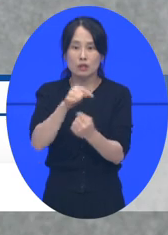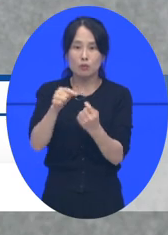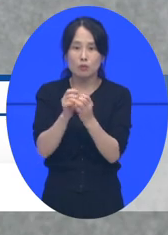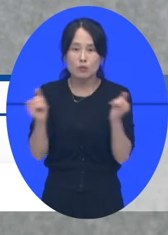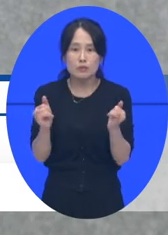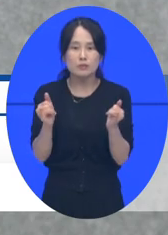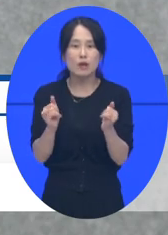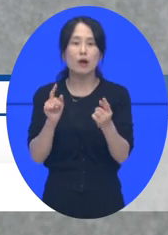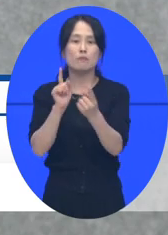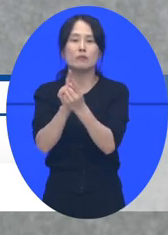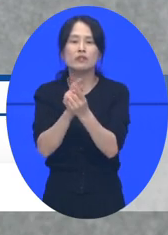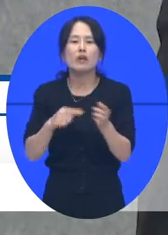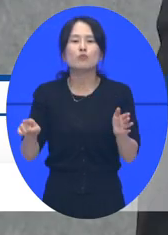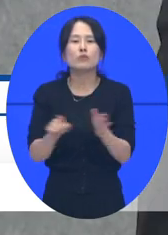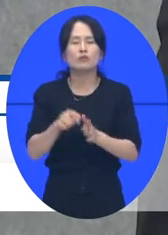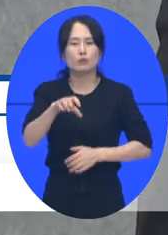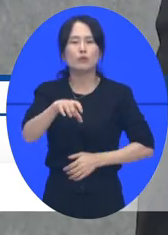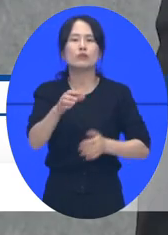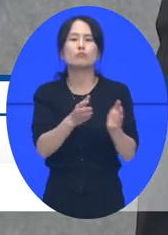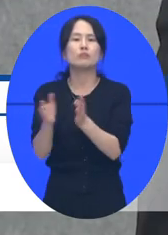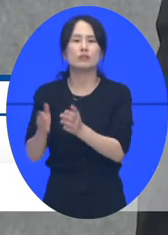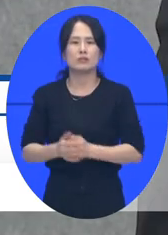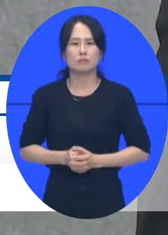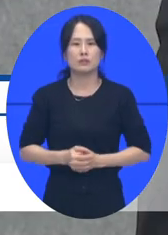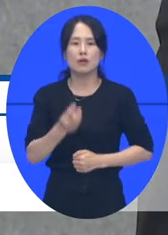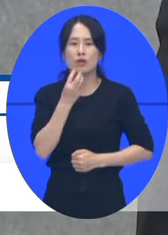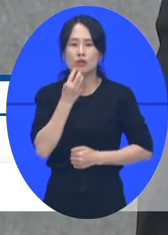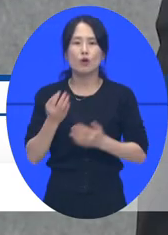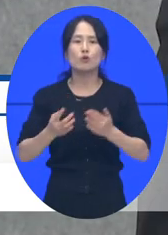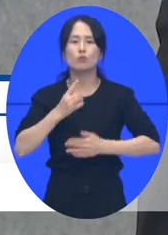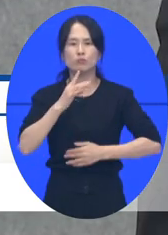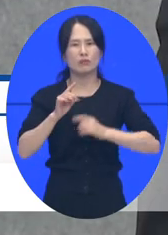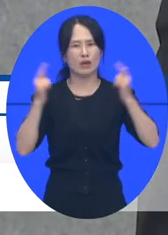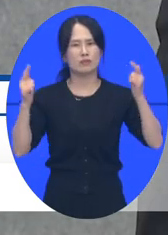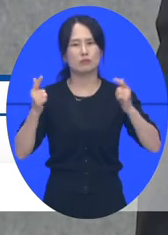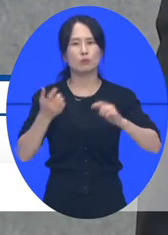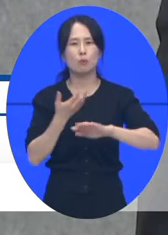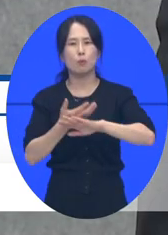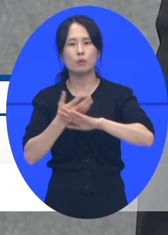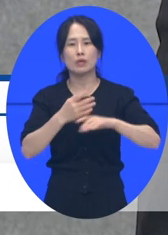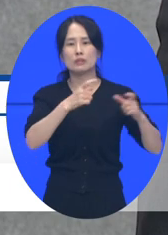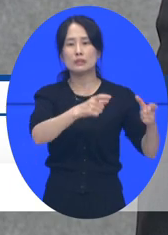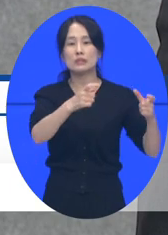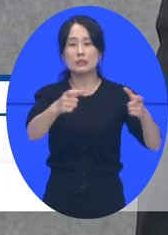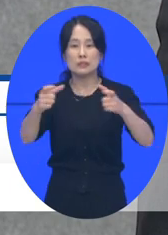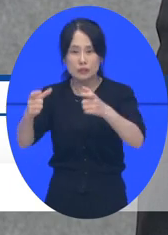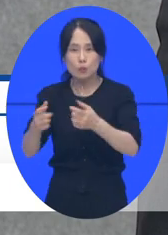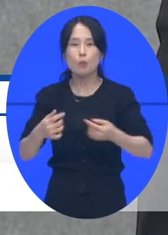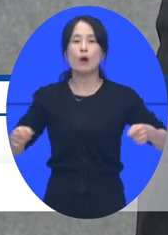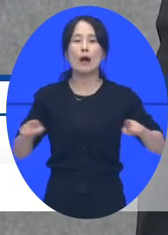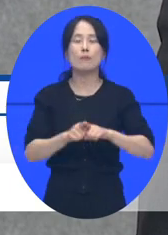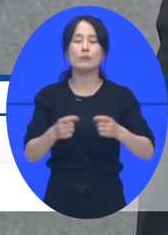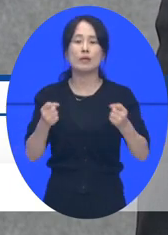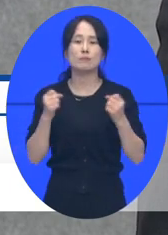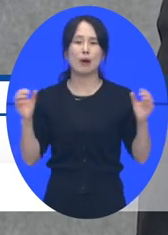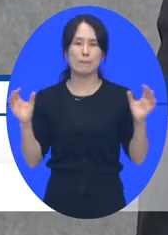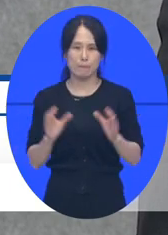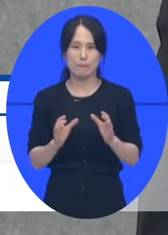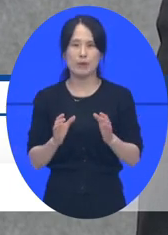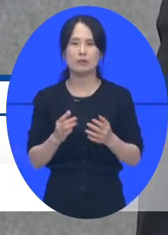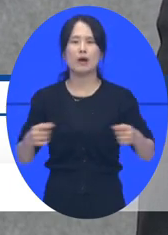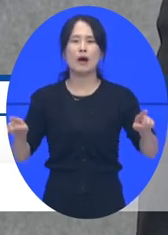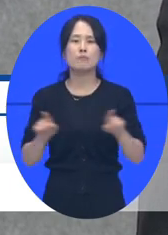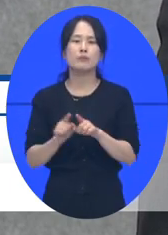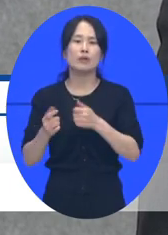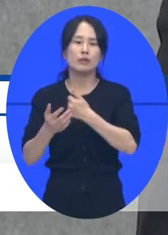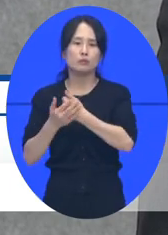해서 자리를 만들었습니다. 경기도뿐만 아니라 우리 다른 광역시도와도 서로 이렇게 정말 맞선